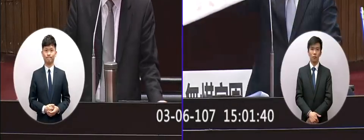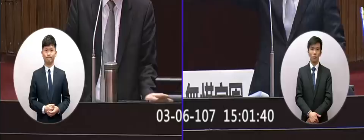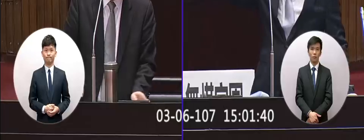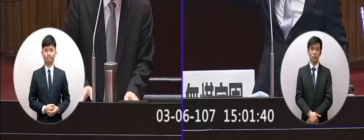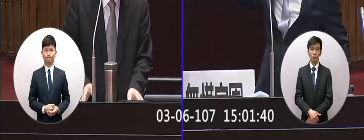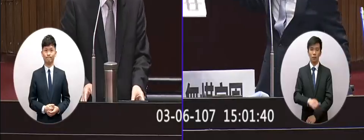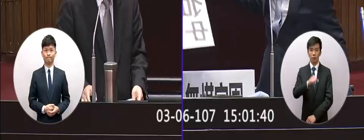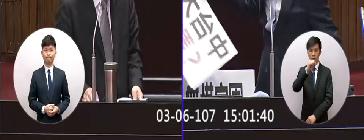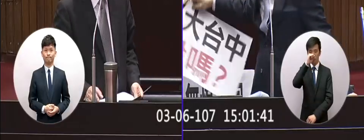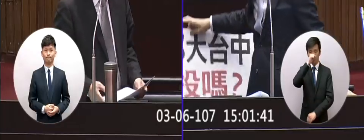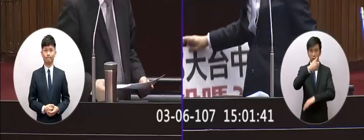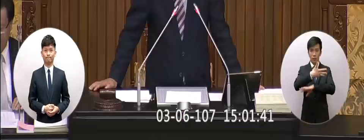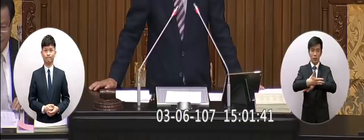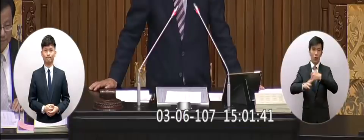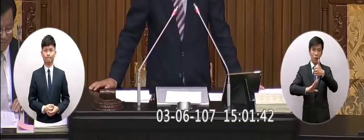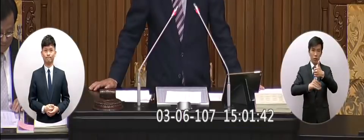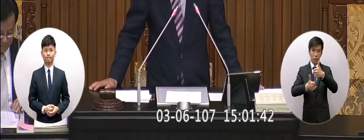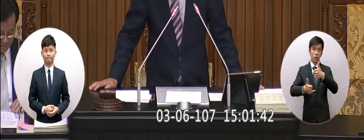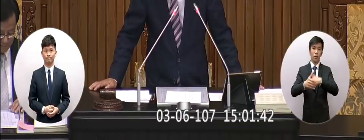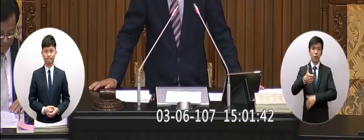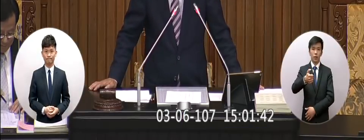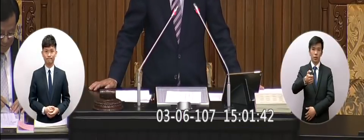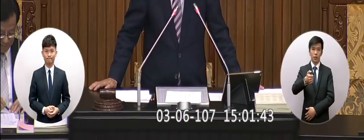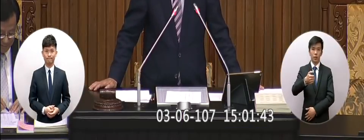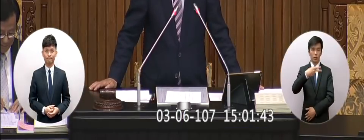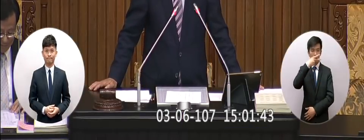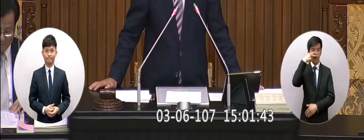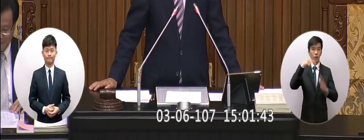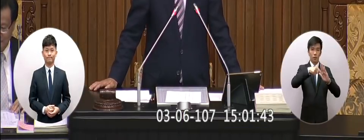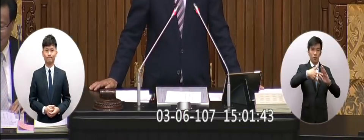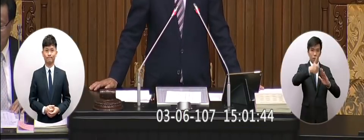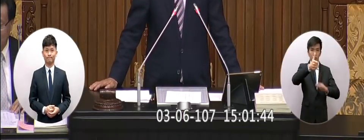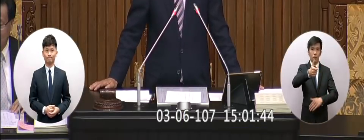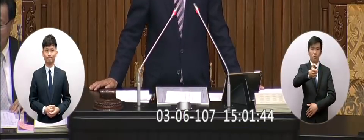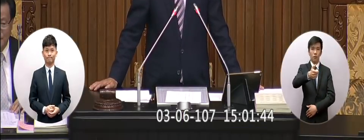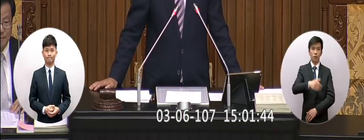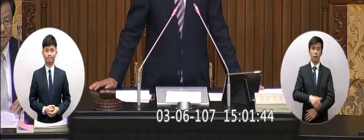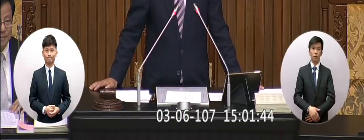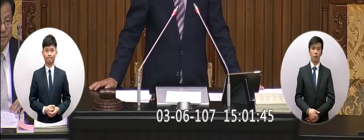好，谢谢江委员，谢谢赖院长。